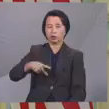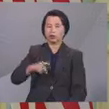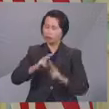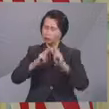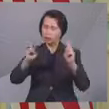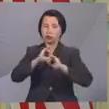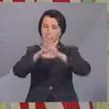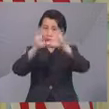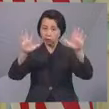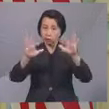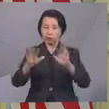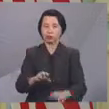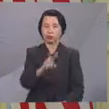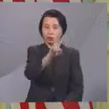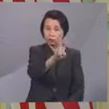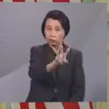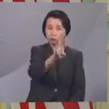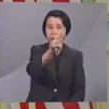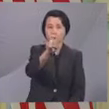clear,